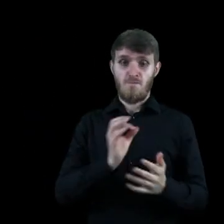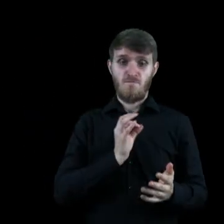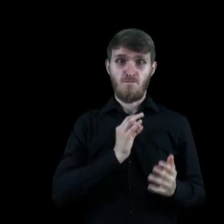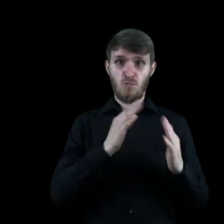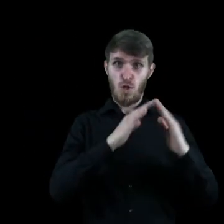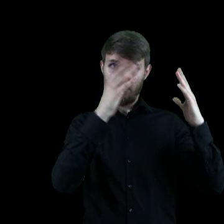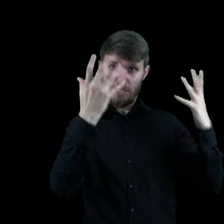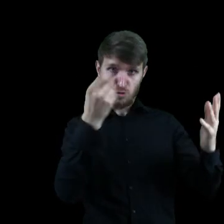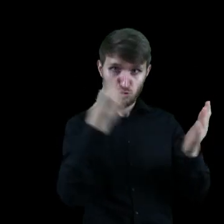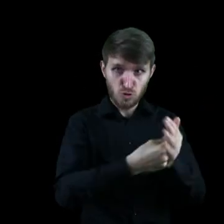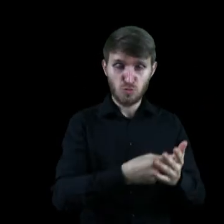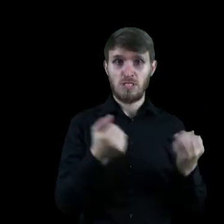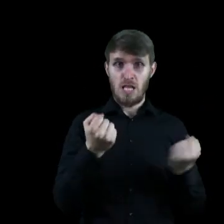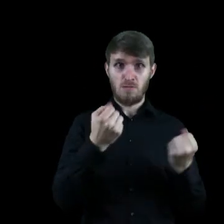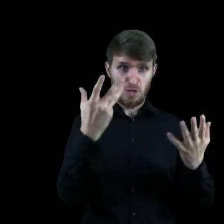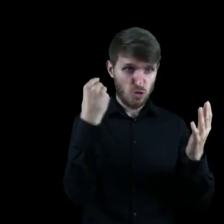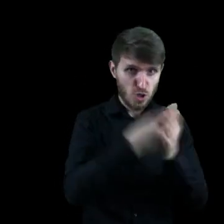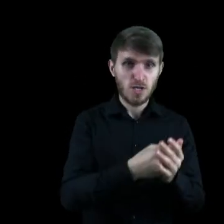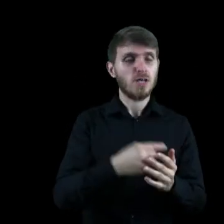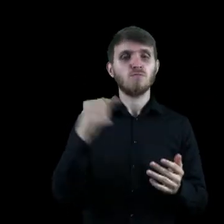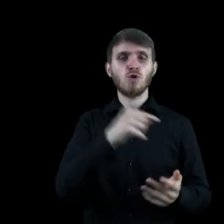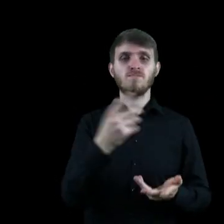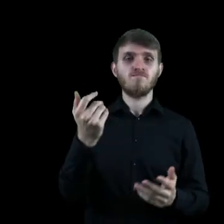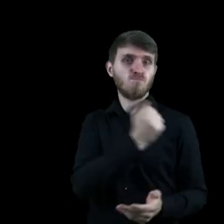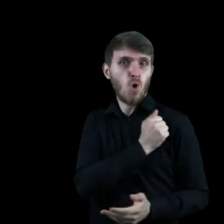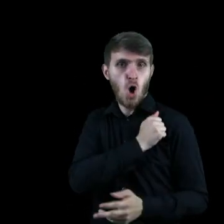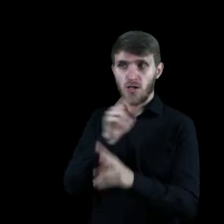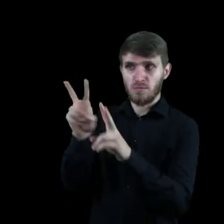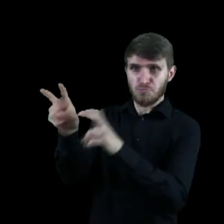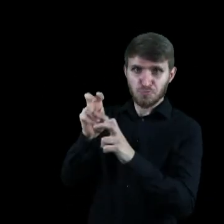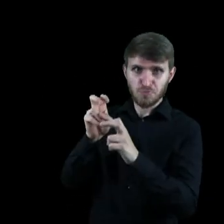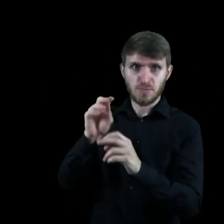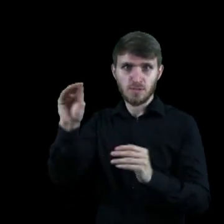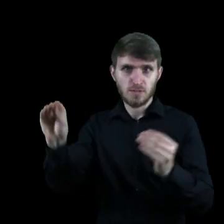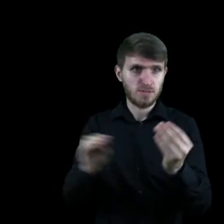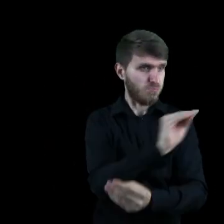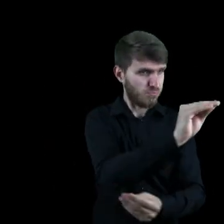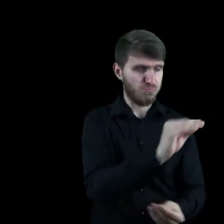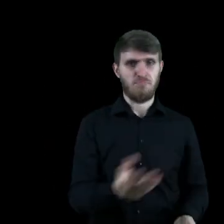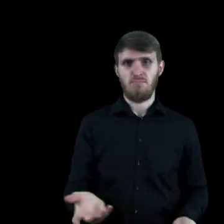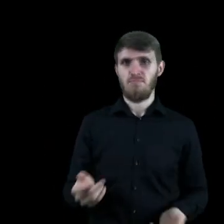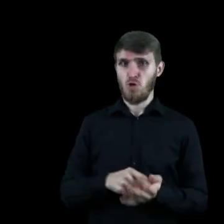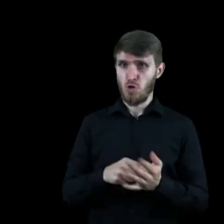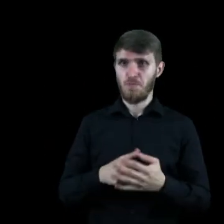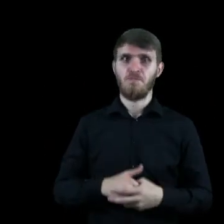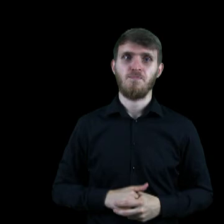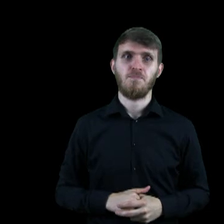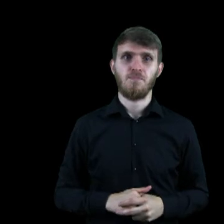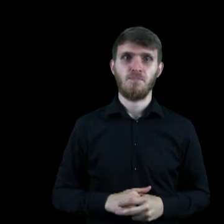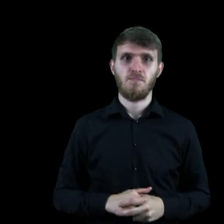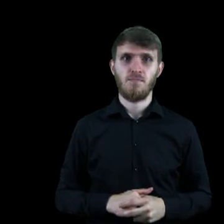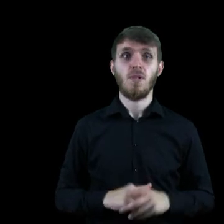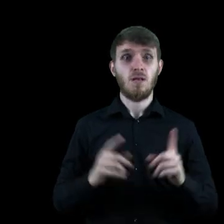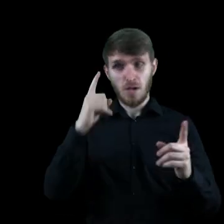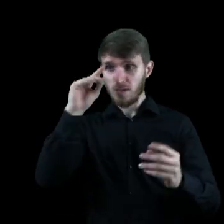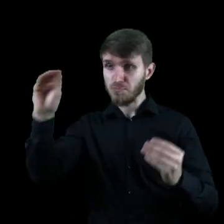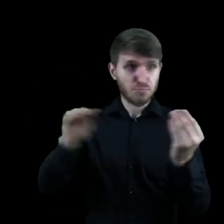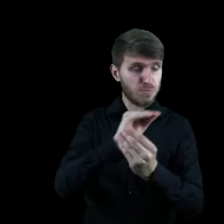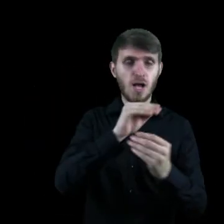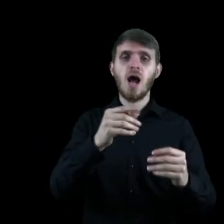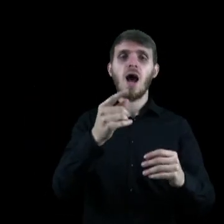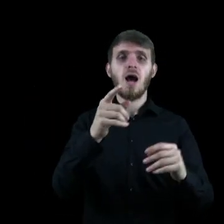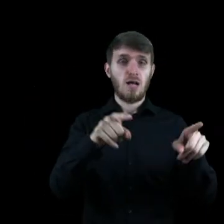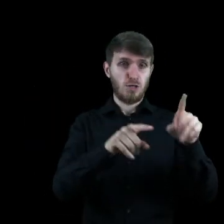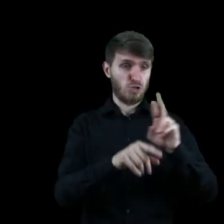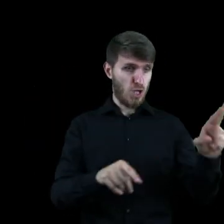nieruchomości, nasze samochody. Trzeba sfinansować albo zaciągając pożyczkę, no albo składając się, właściciele składają